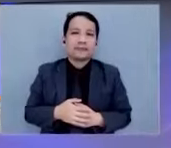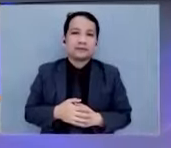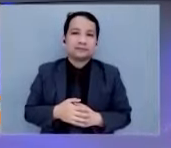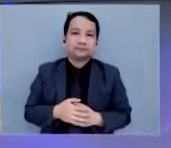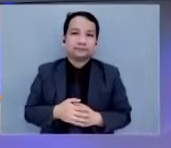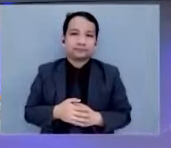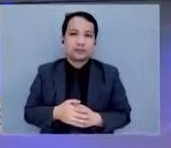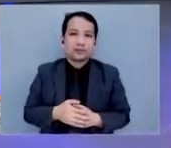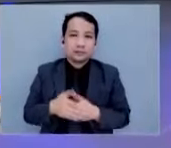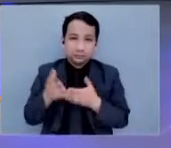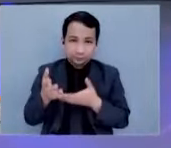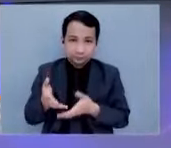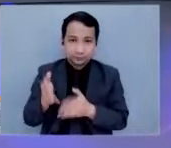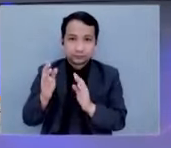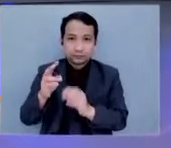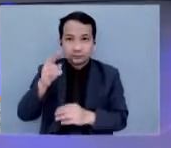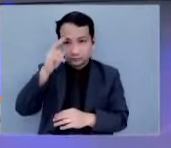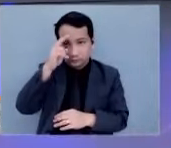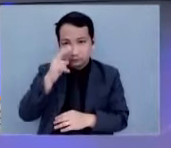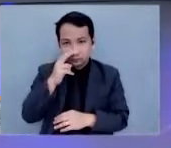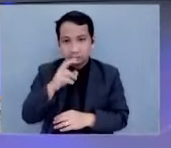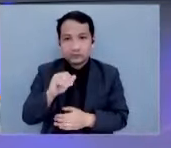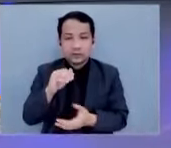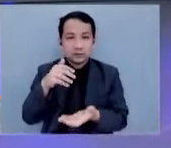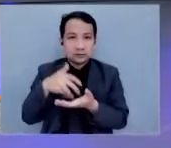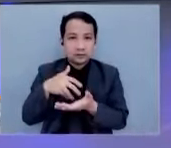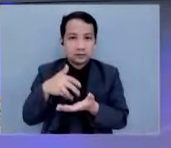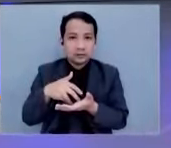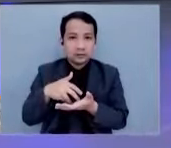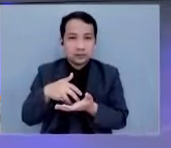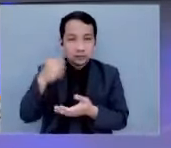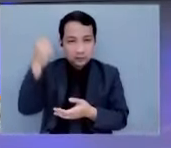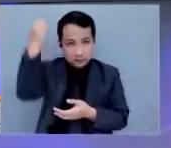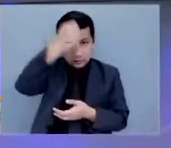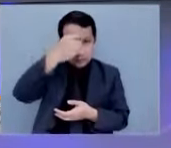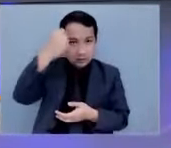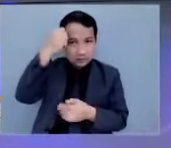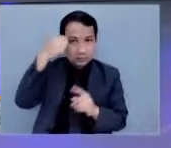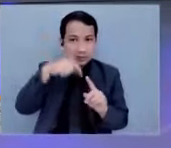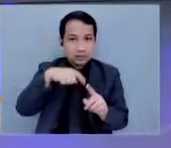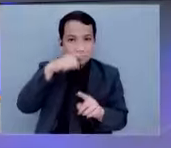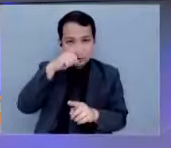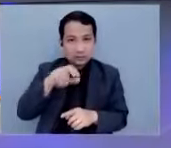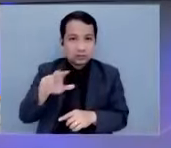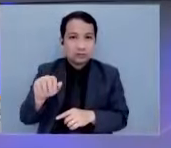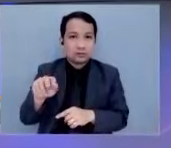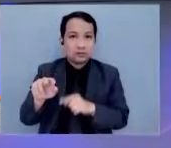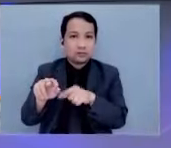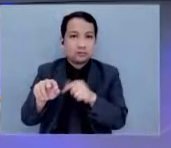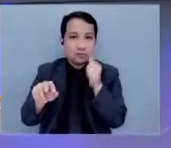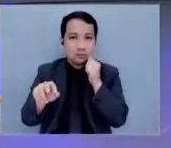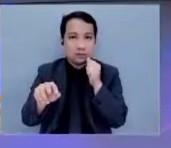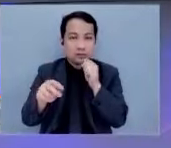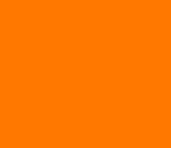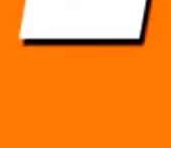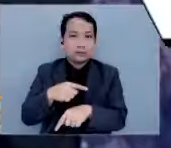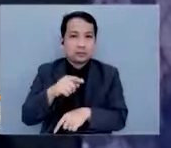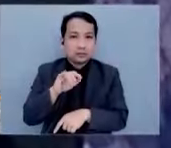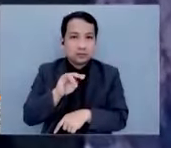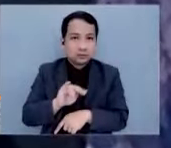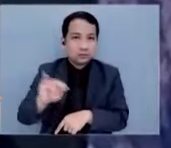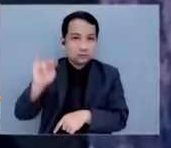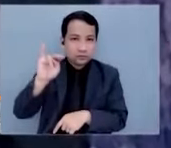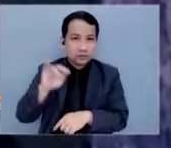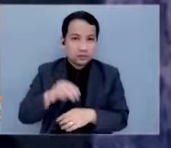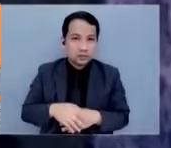Pinahintulutan na ng Vatican ang pag-aaral para maging santo ang isang 13-anyos na babae mula sa Ilocos Norte. Yan